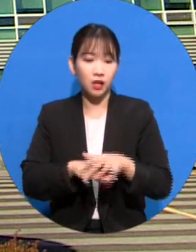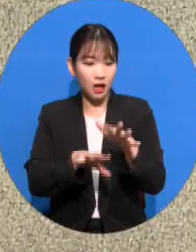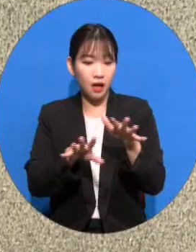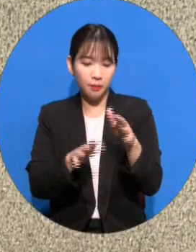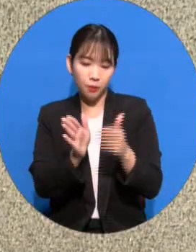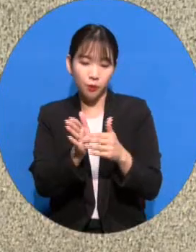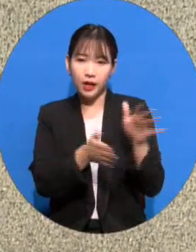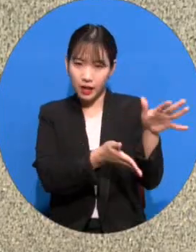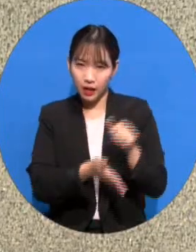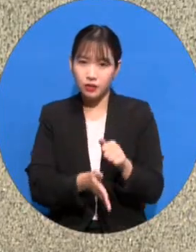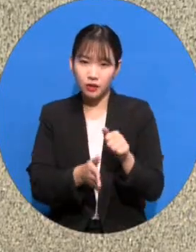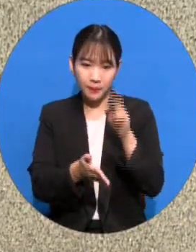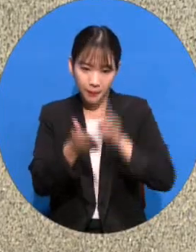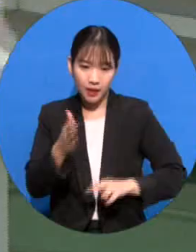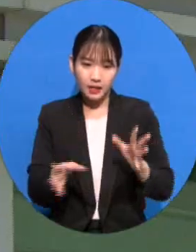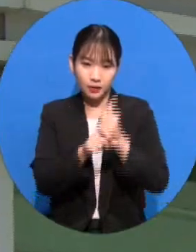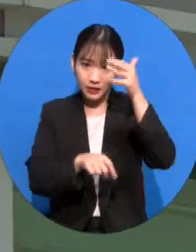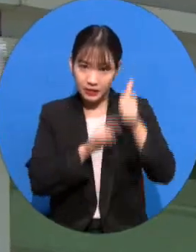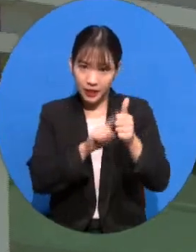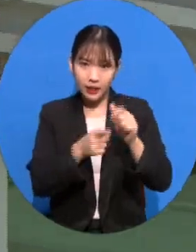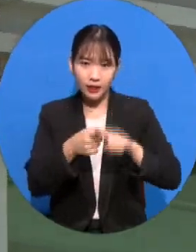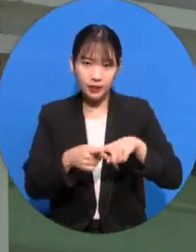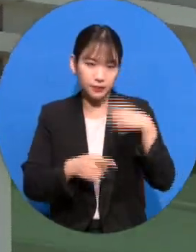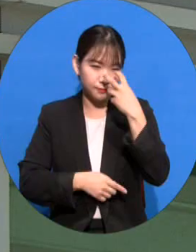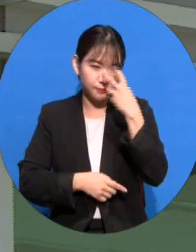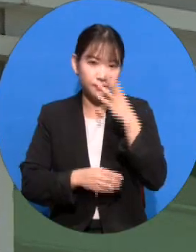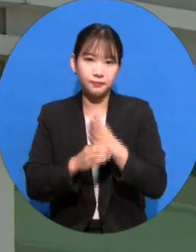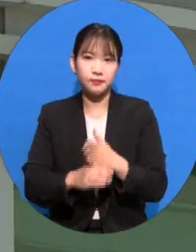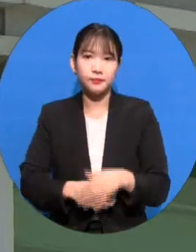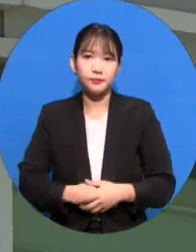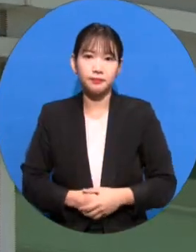총책에 대해서 통신영장을 발부받아 추적하고 있습니다. MBC 뉴스 김한수입니다.